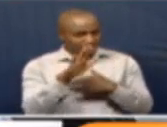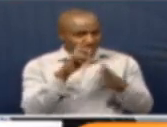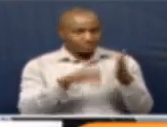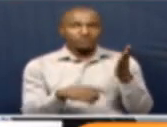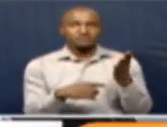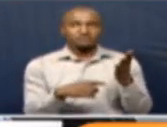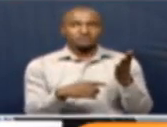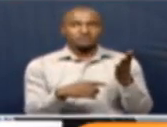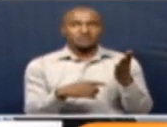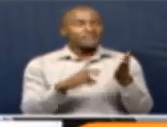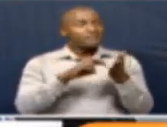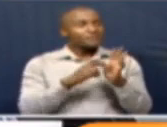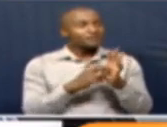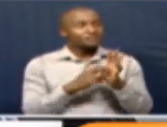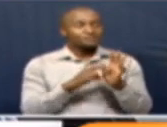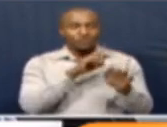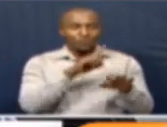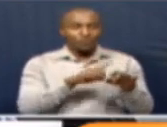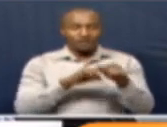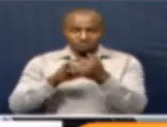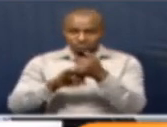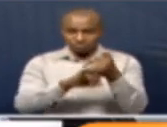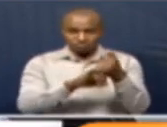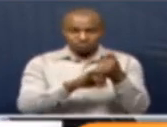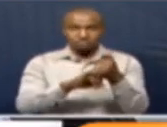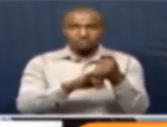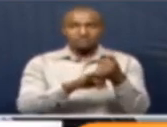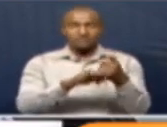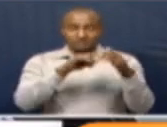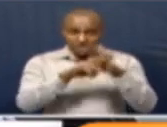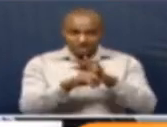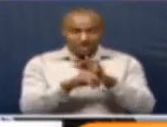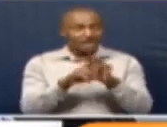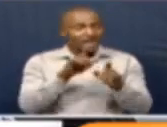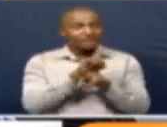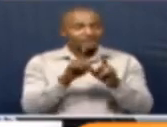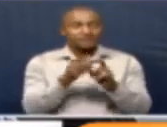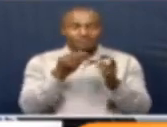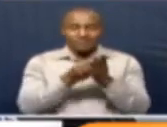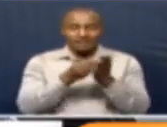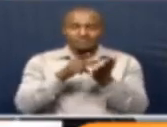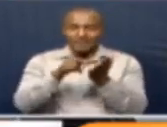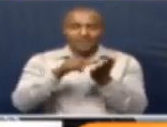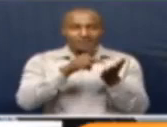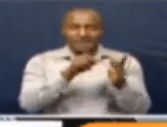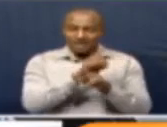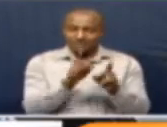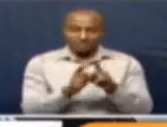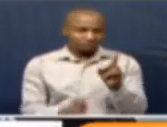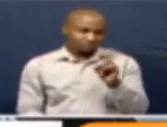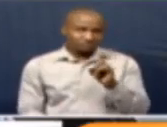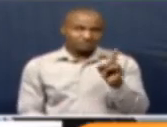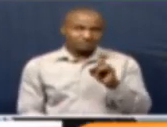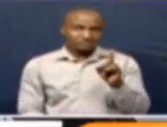kabisa, si kwamba mwanamke anapoolewa itakuwa kwamba akiingia katika ile nyumba yeye ndio pesa zake zitumike zaidi, hapana. Mwanamke